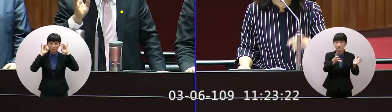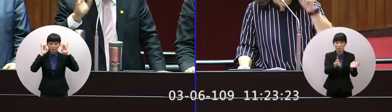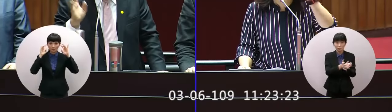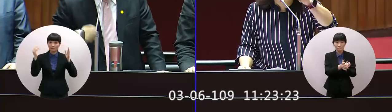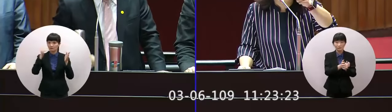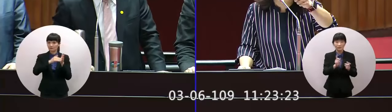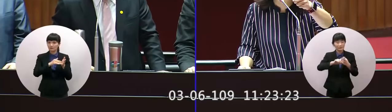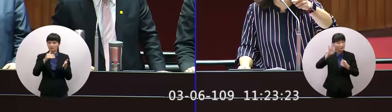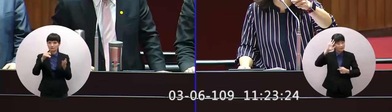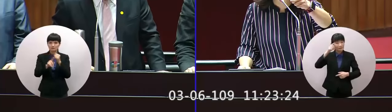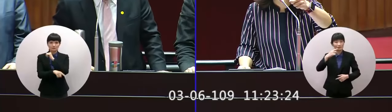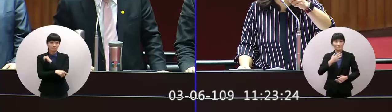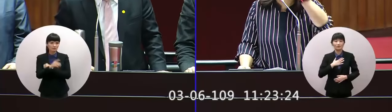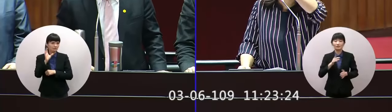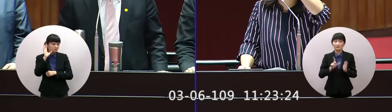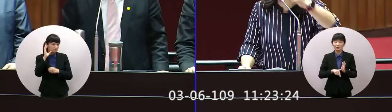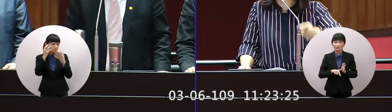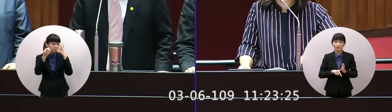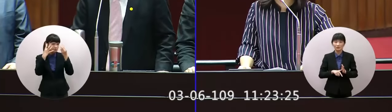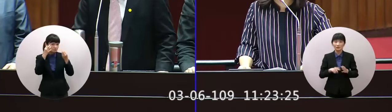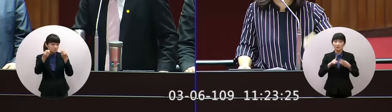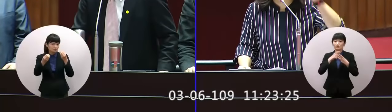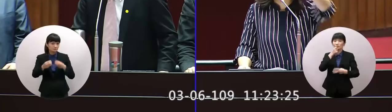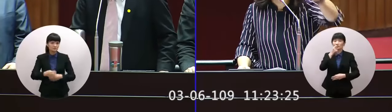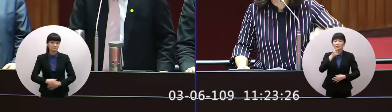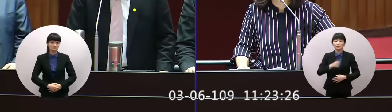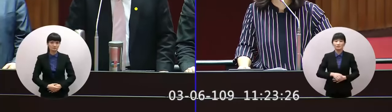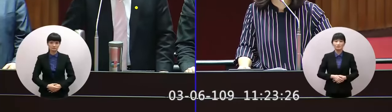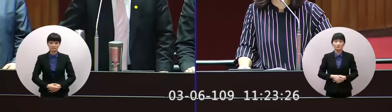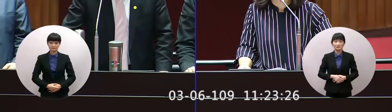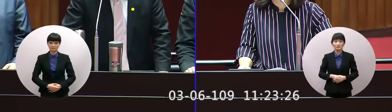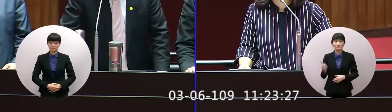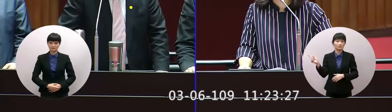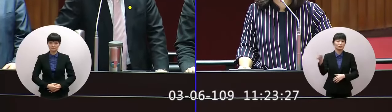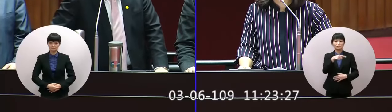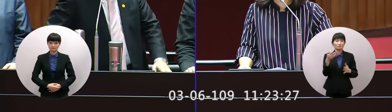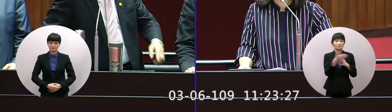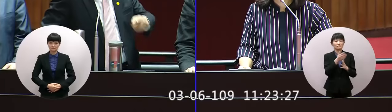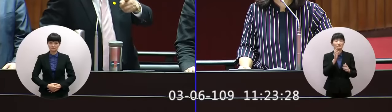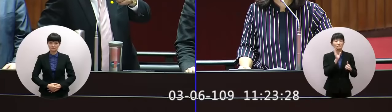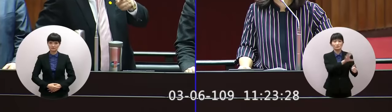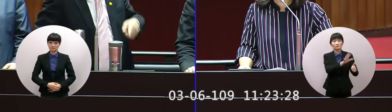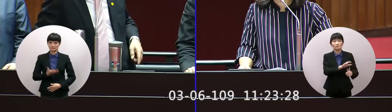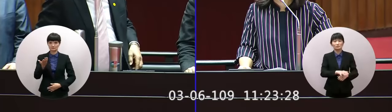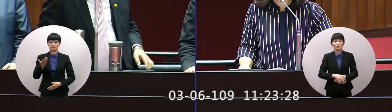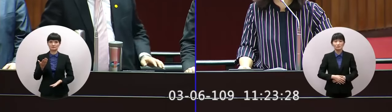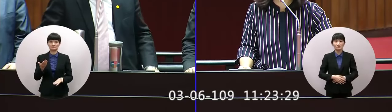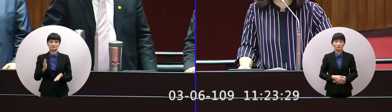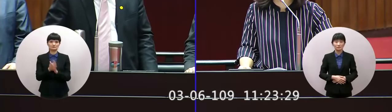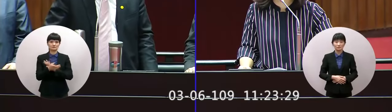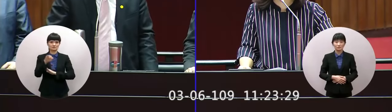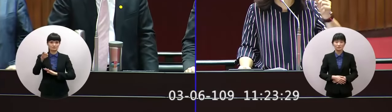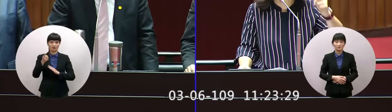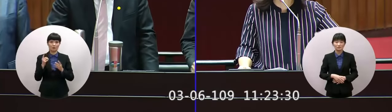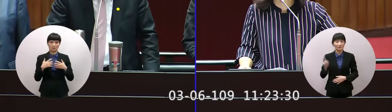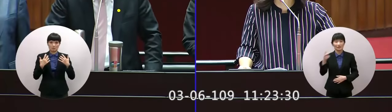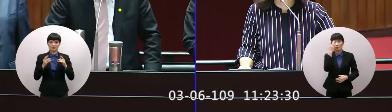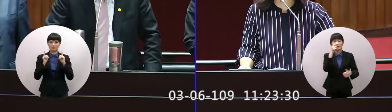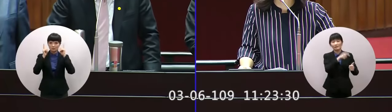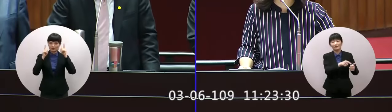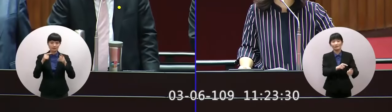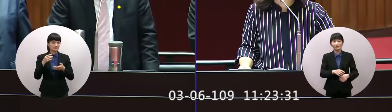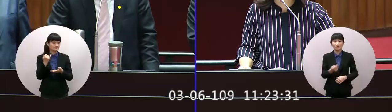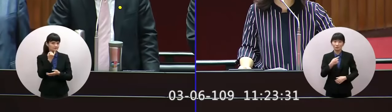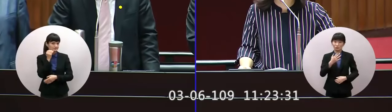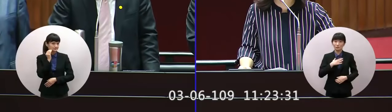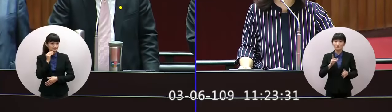后 抱歉，我的时间，主席，请制止一下好不好？ 你看，最后变成这样。 反正就是这样，这是我的时